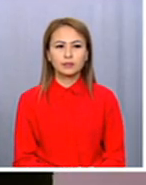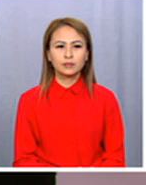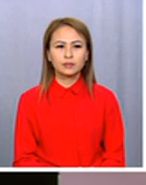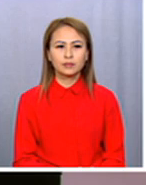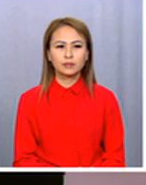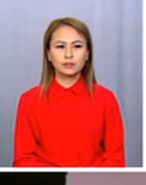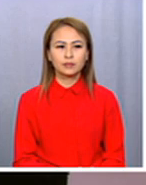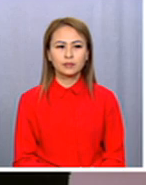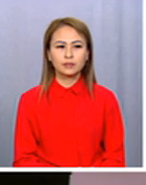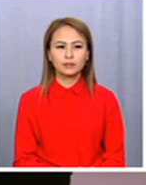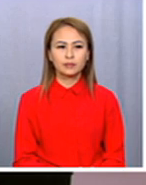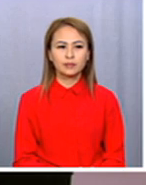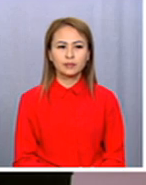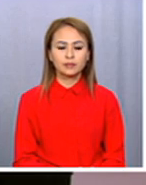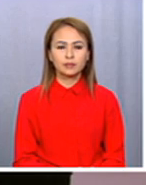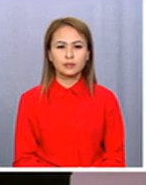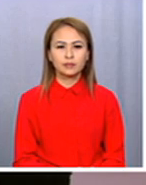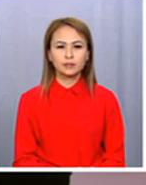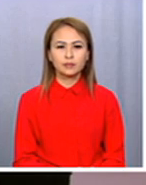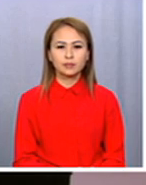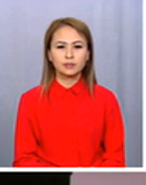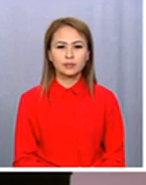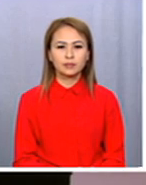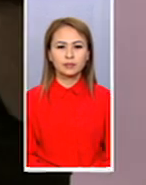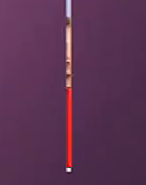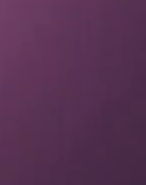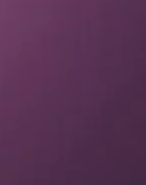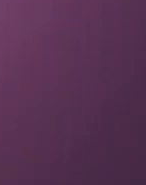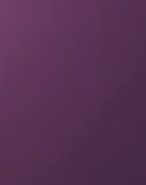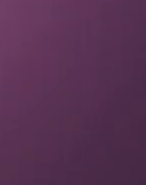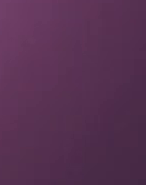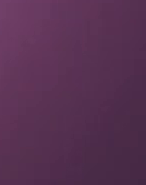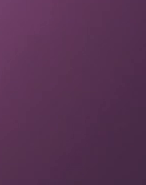Балалар, сабағымыз аяқталды. Сау болыңдар.